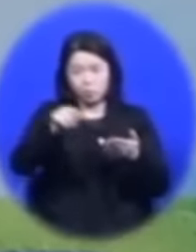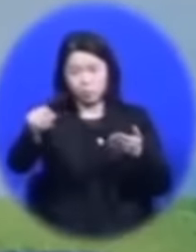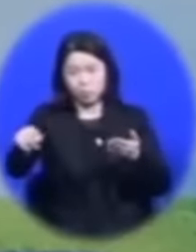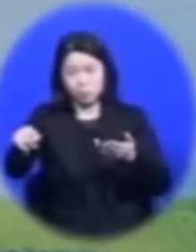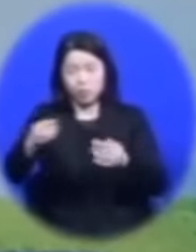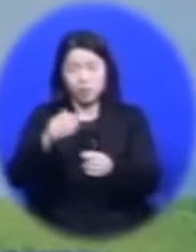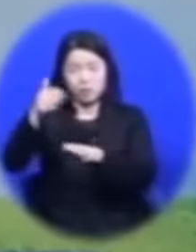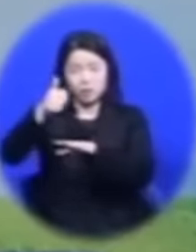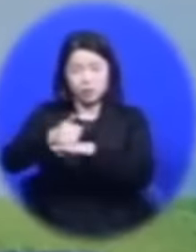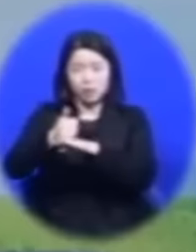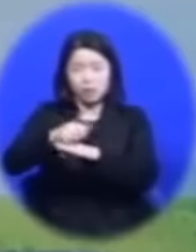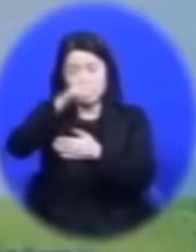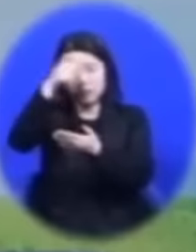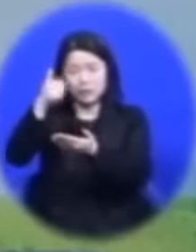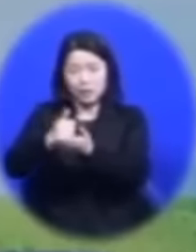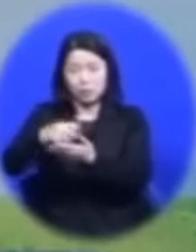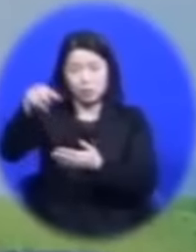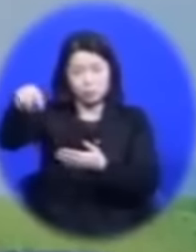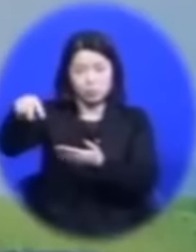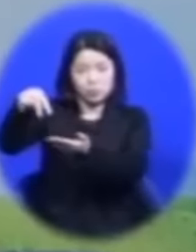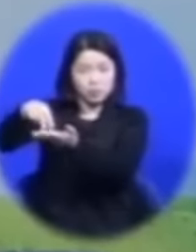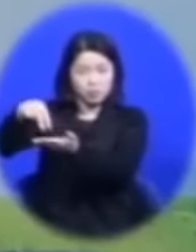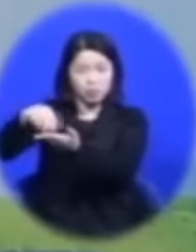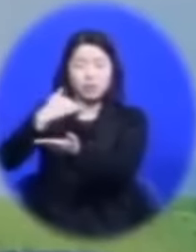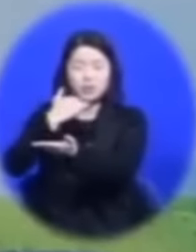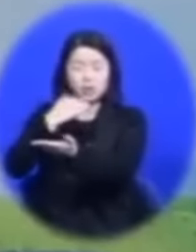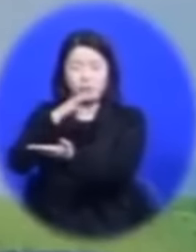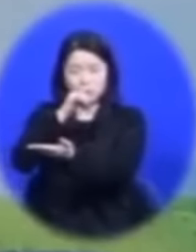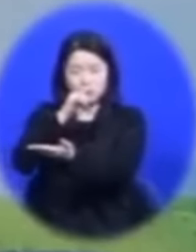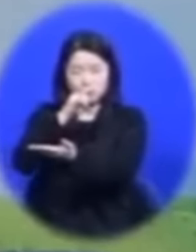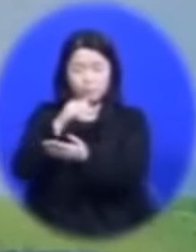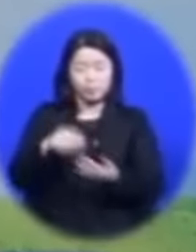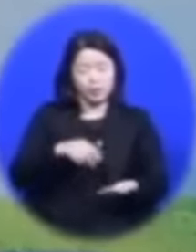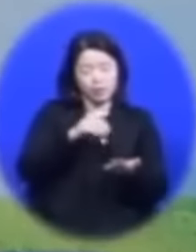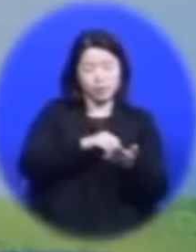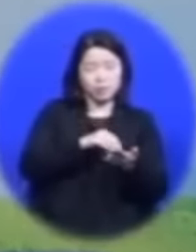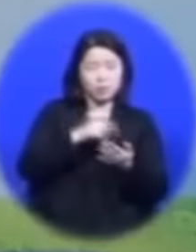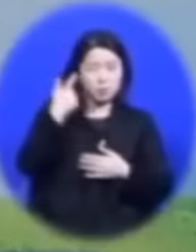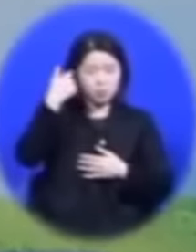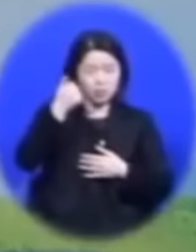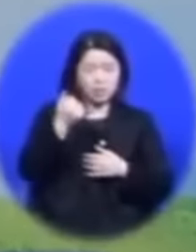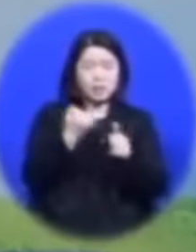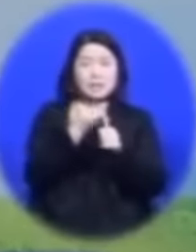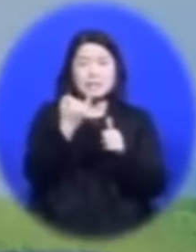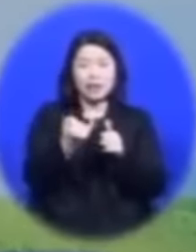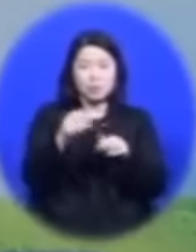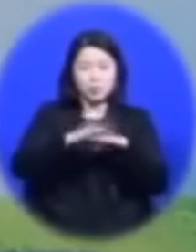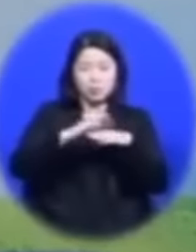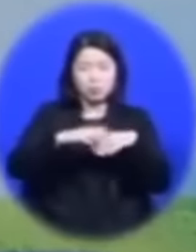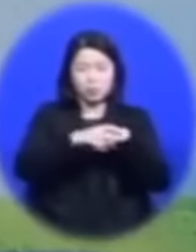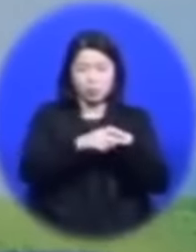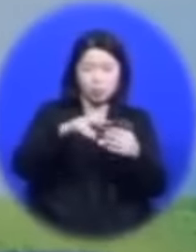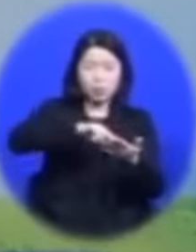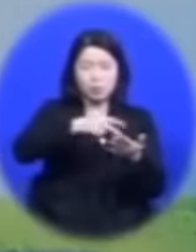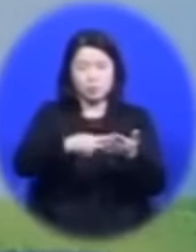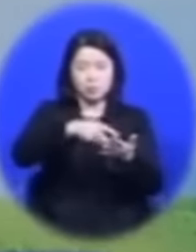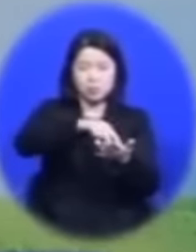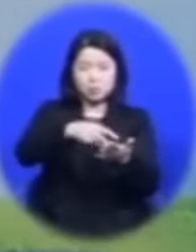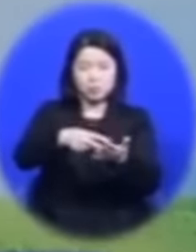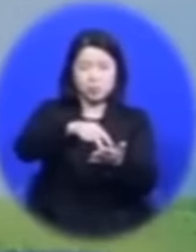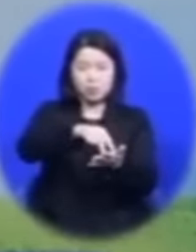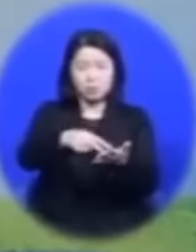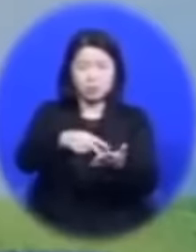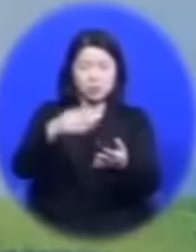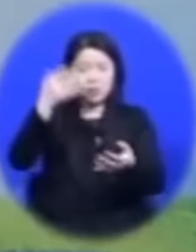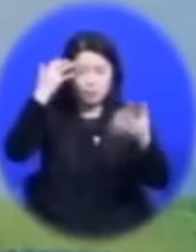서셔서 걸어오시라고, 사모님 손 붙잡고 비틀비틀거리면서 땀을 뻘뻘 흘리면서,